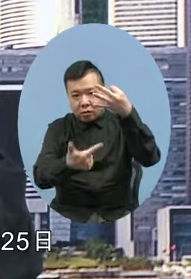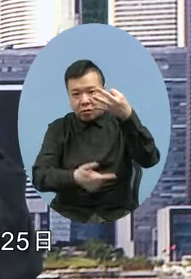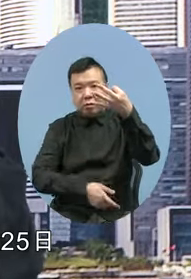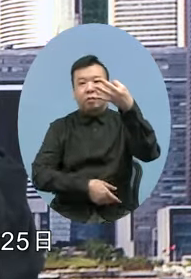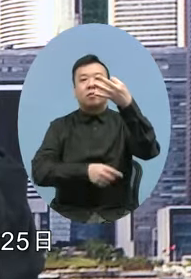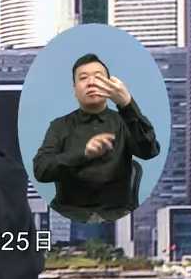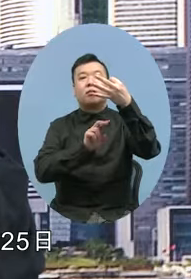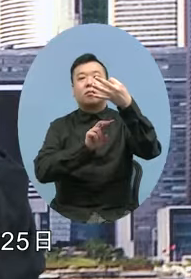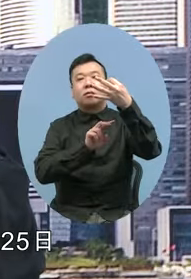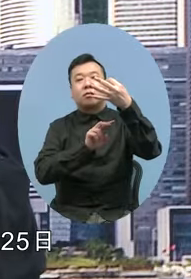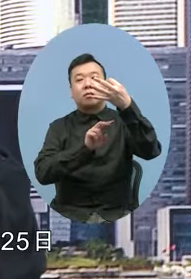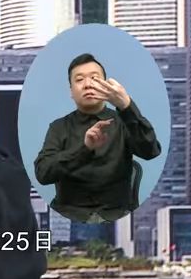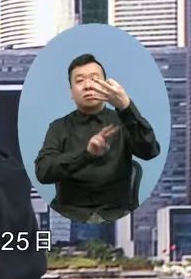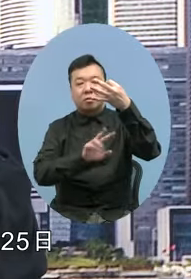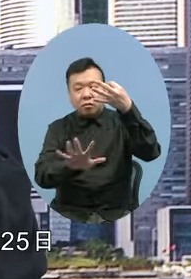啊、